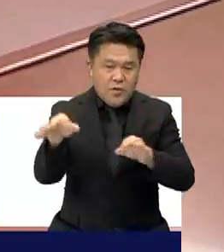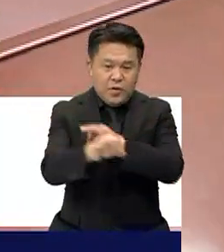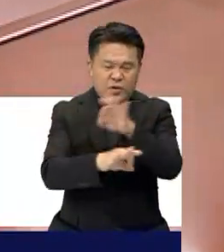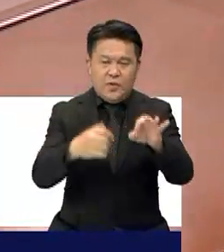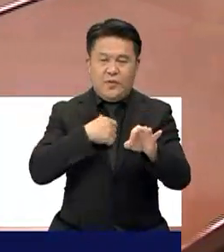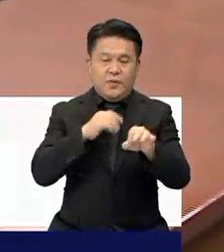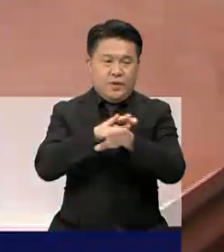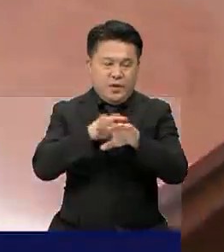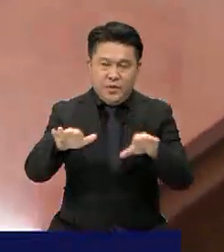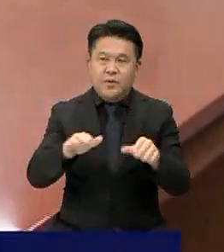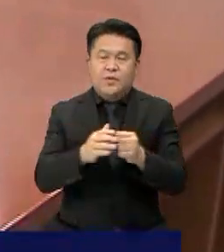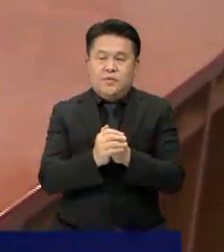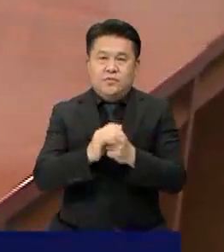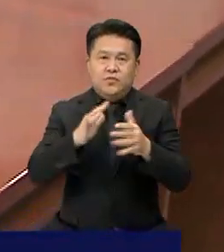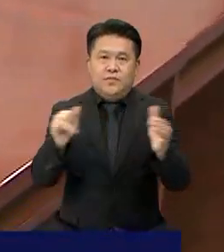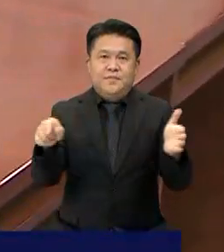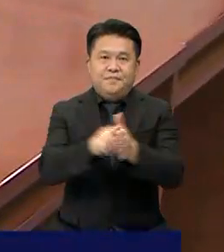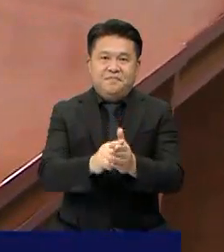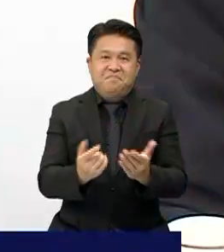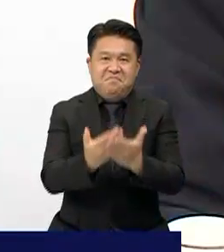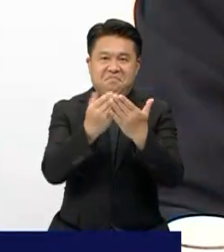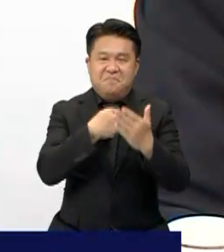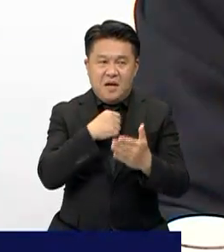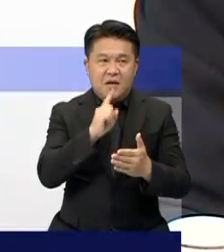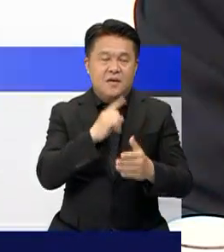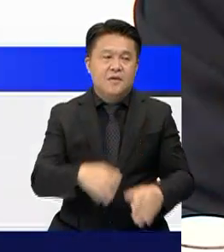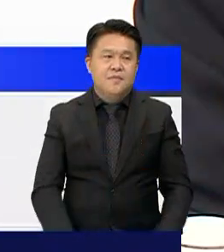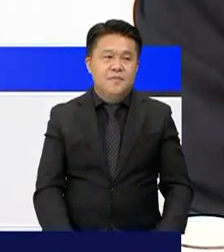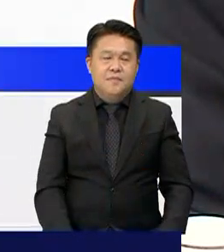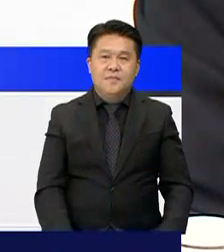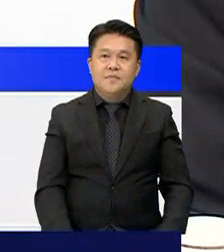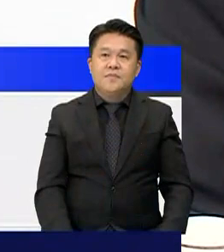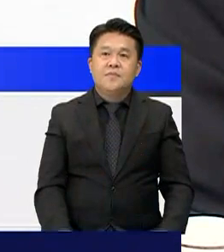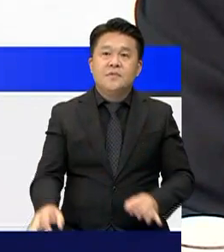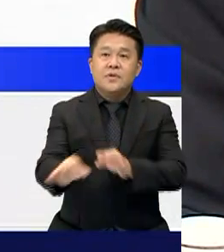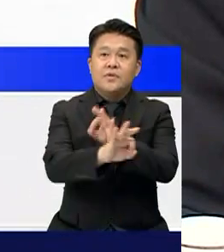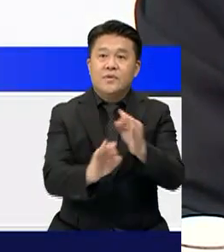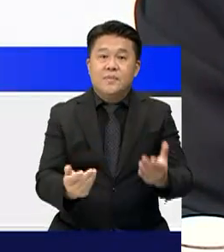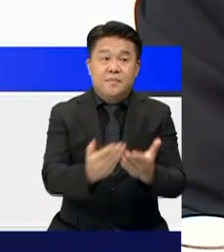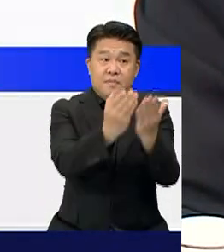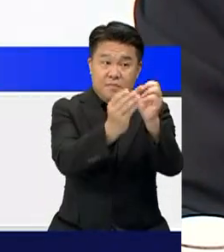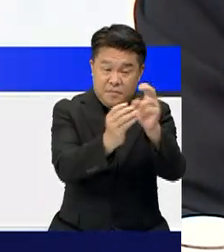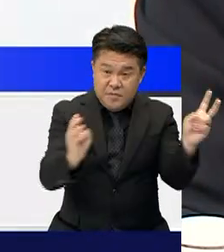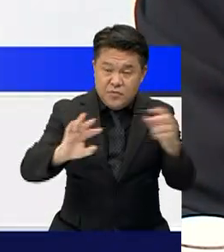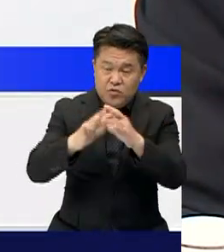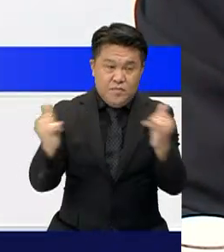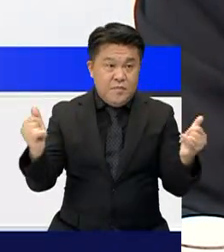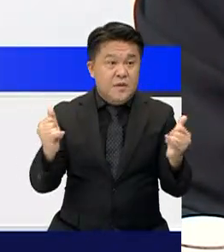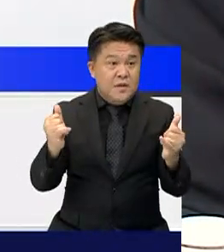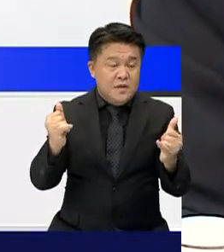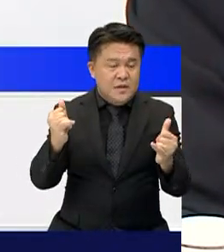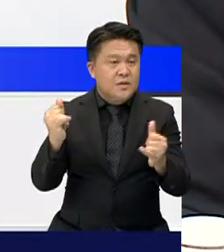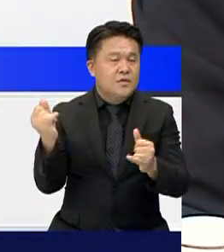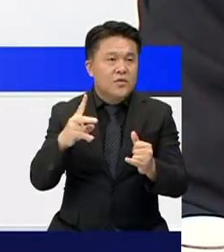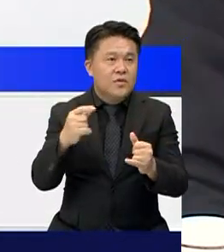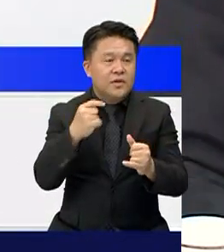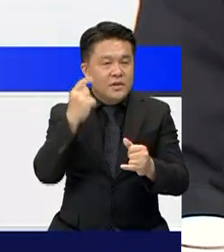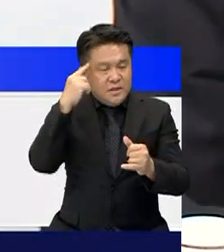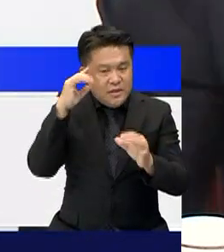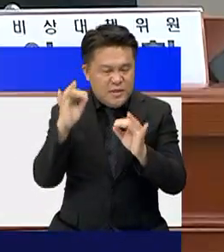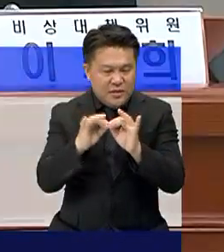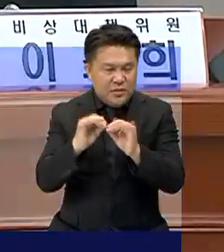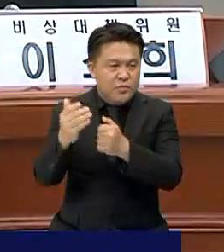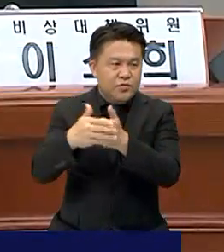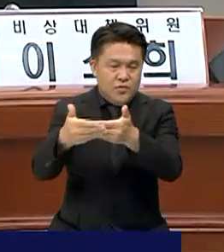회복하겠다며 입을 모았습니다. 민생에서 성과를 낼 때 우리 당은 국민의 지지를 다시 복구할 수 있다고